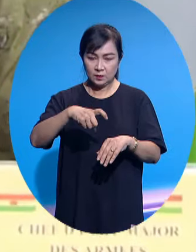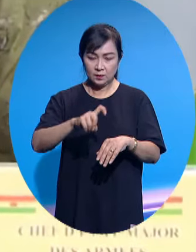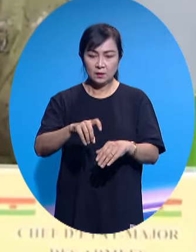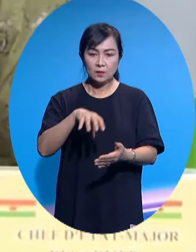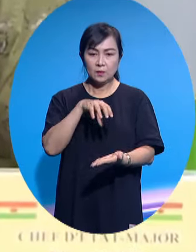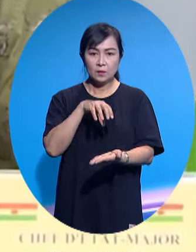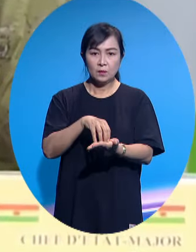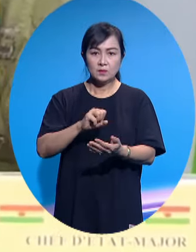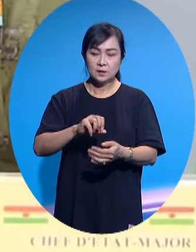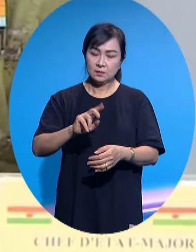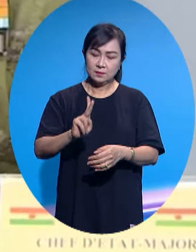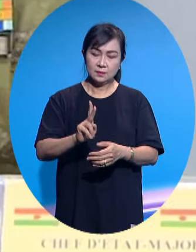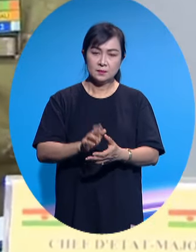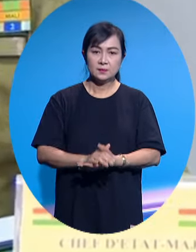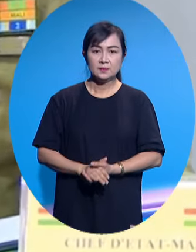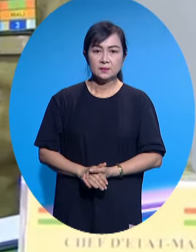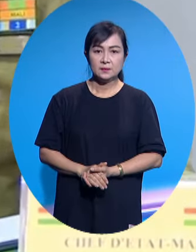vùng sahen